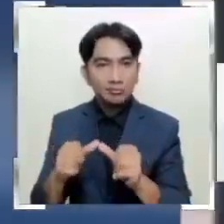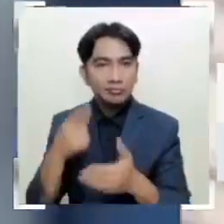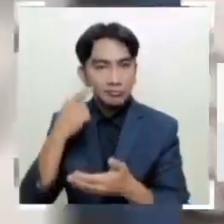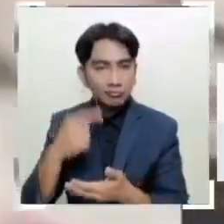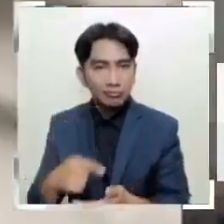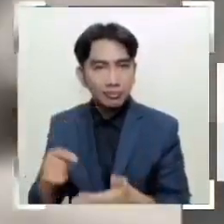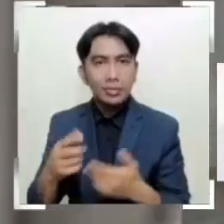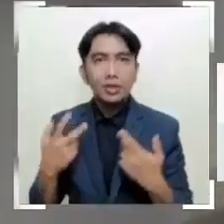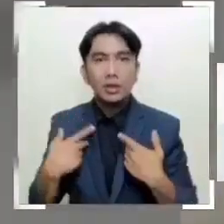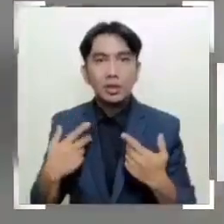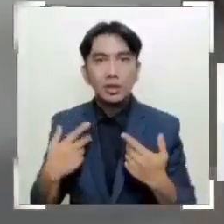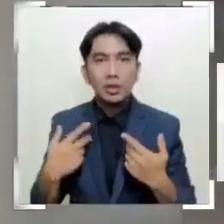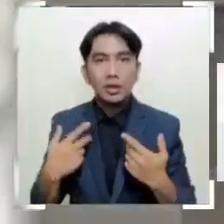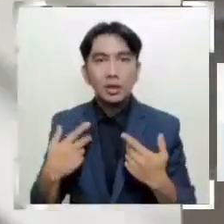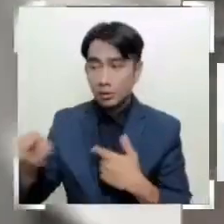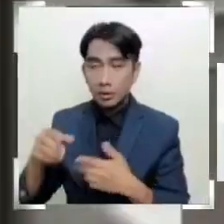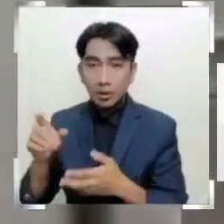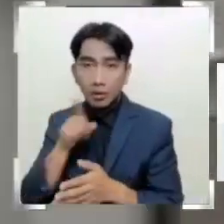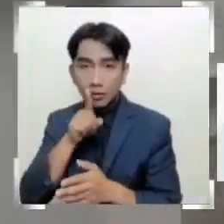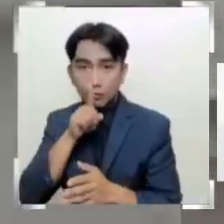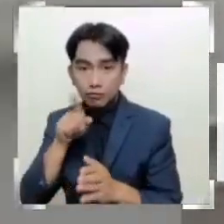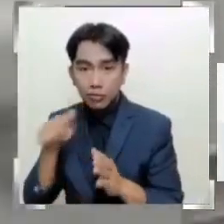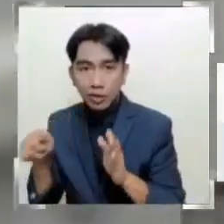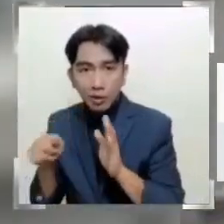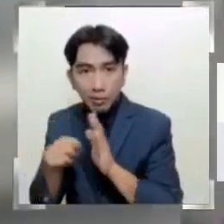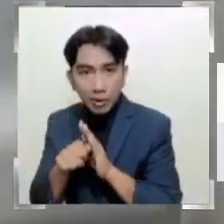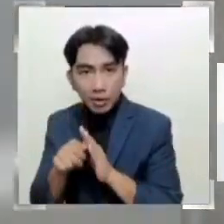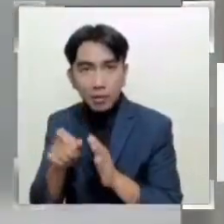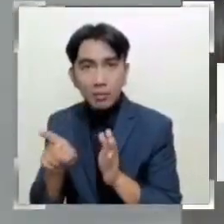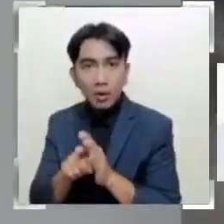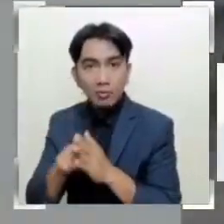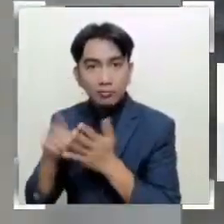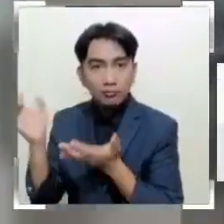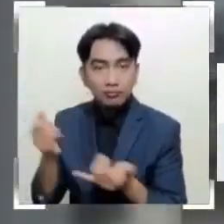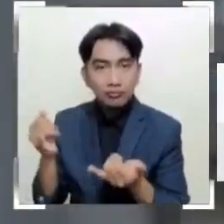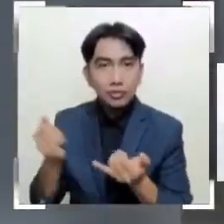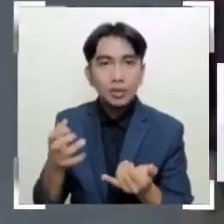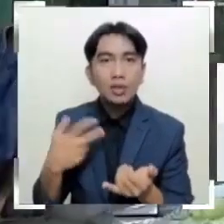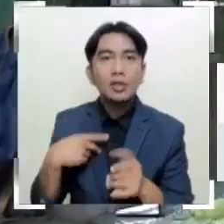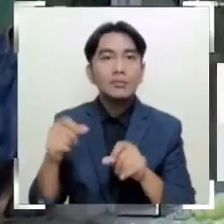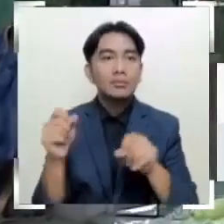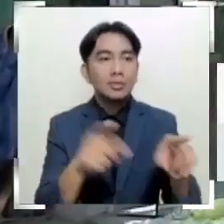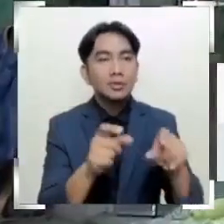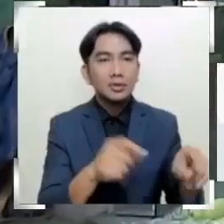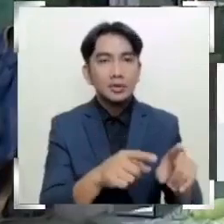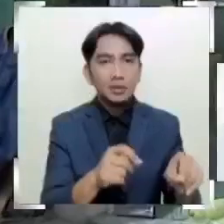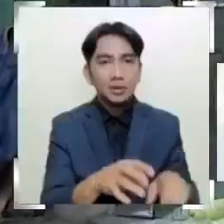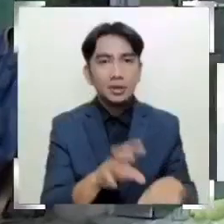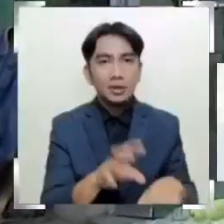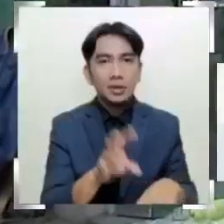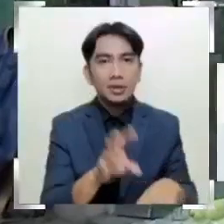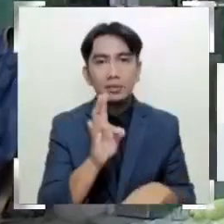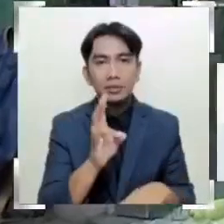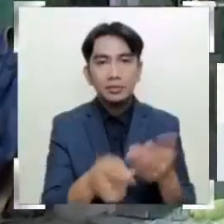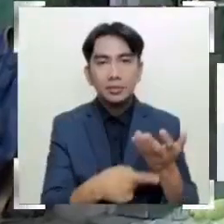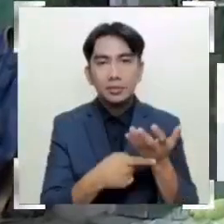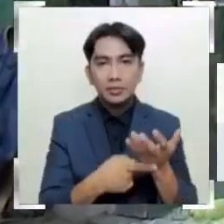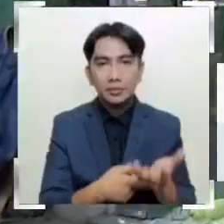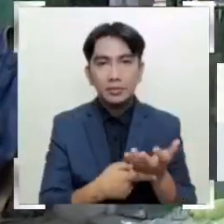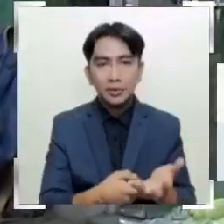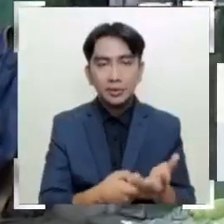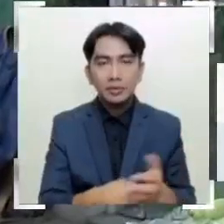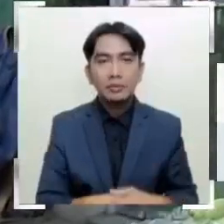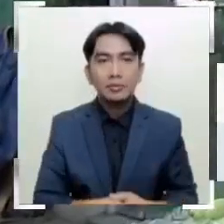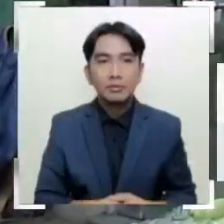smuggled na asukal nais ibenta sa mga Kadiwa store sa halagang 70 pesos per kilo. Sa ngayon, hindi pa masabi ni Ascona kung